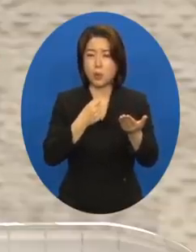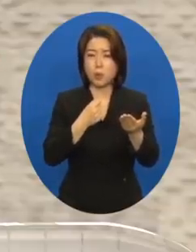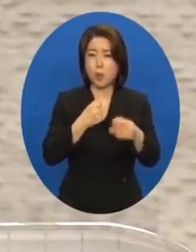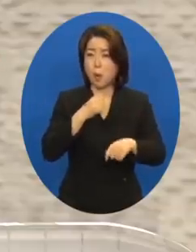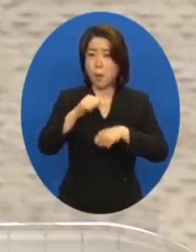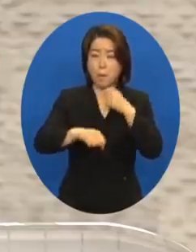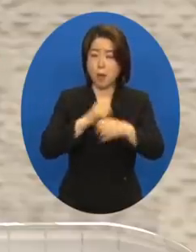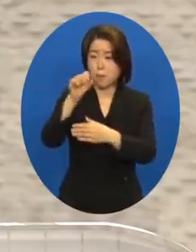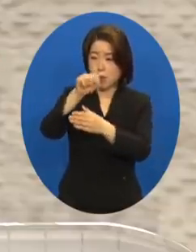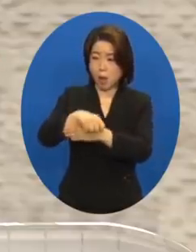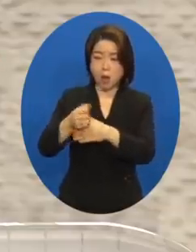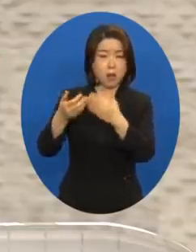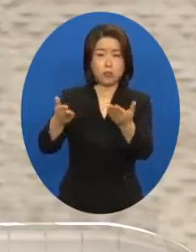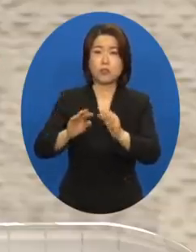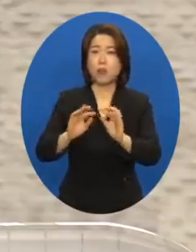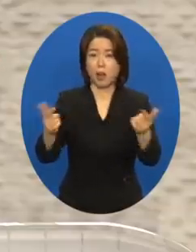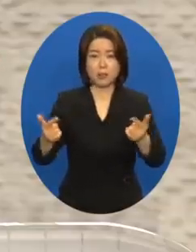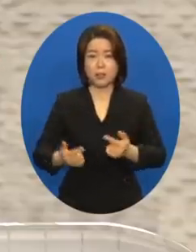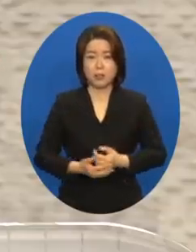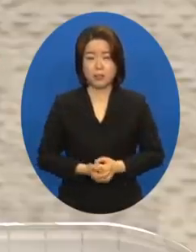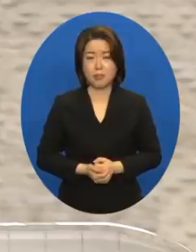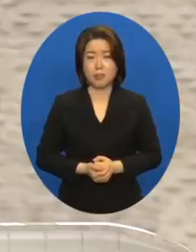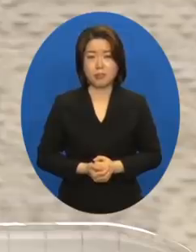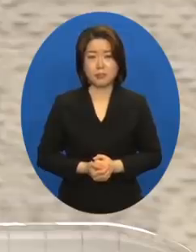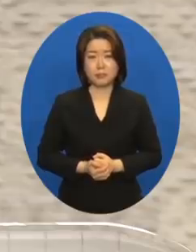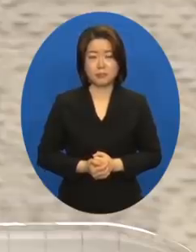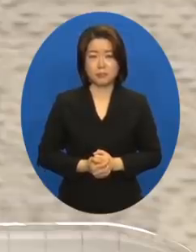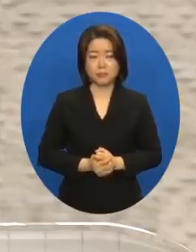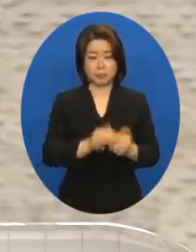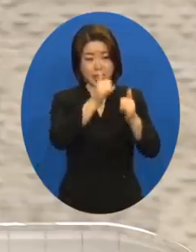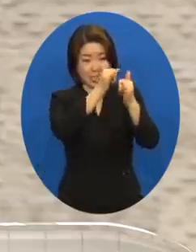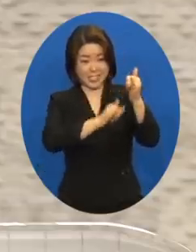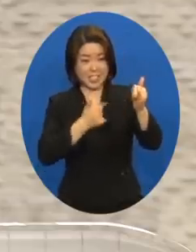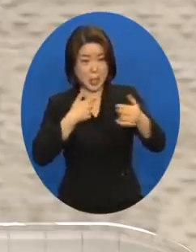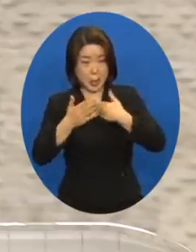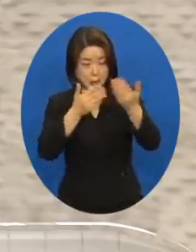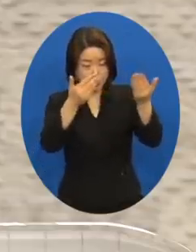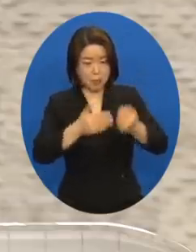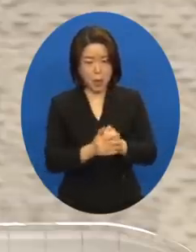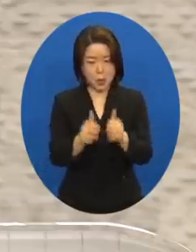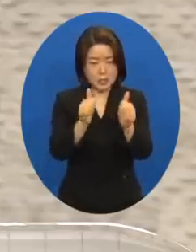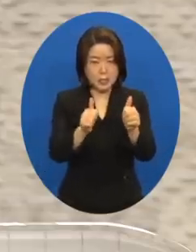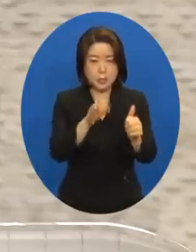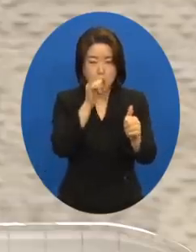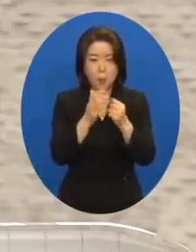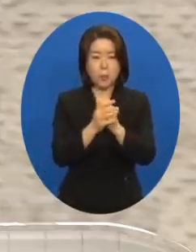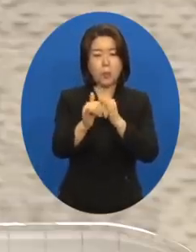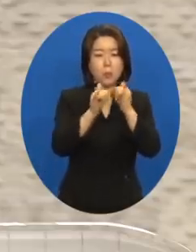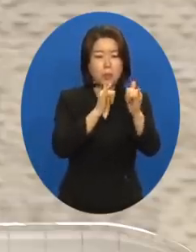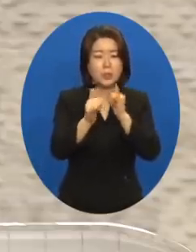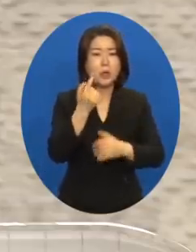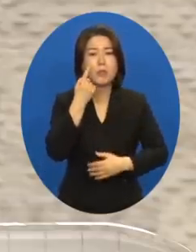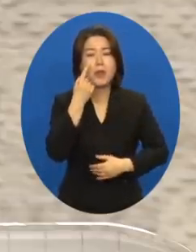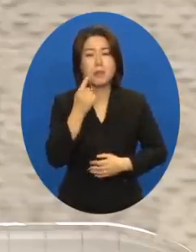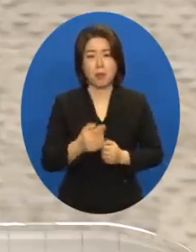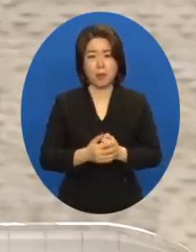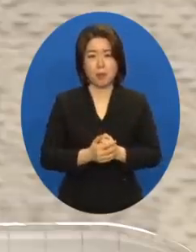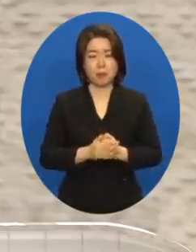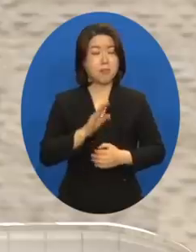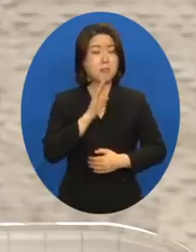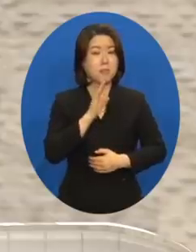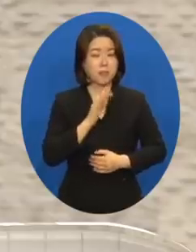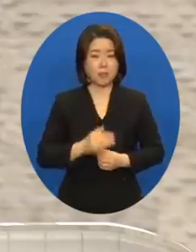하락하는 거 아닙니다 이력서도 받고 심사도 하고 인터뷰도 하고 그래요